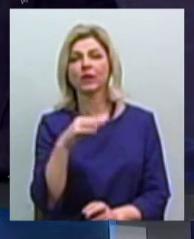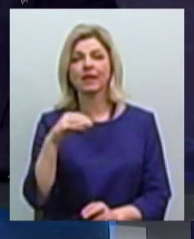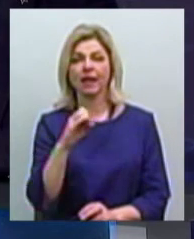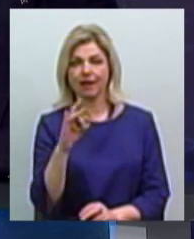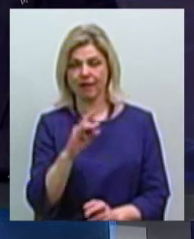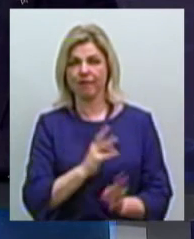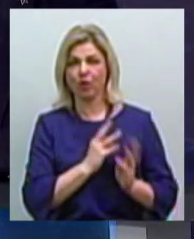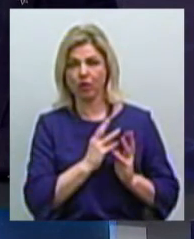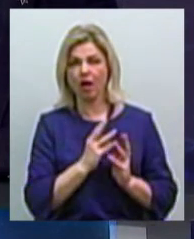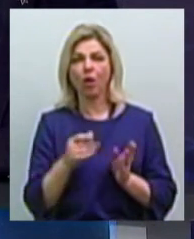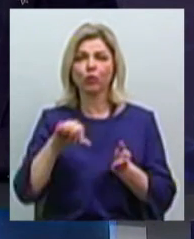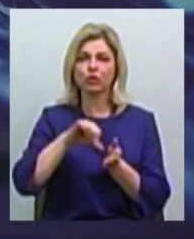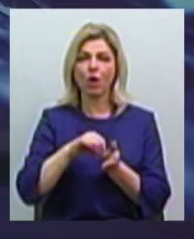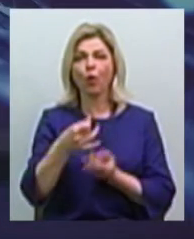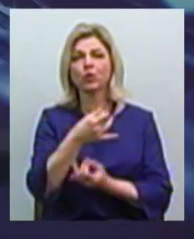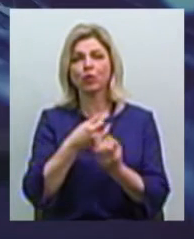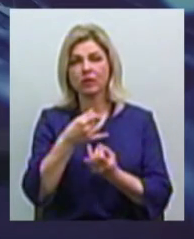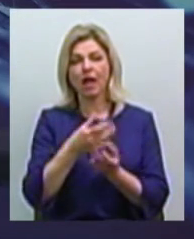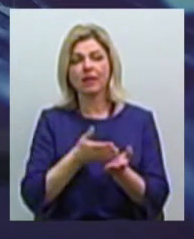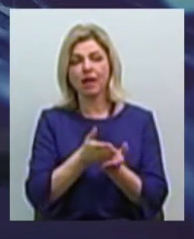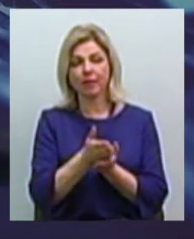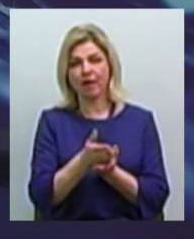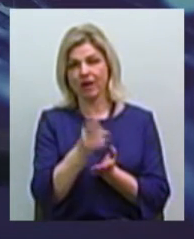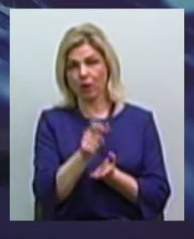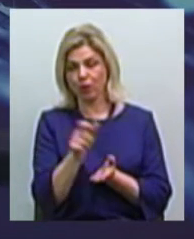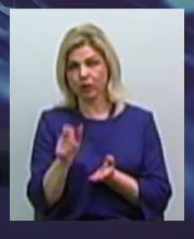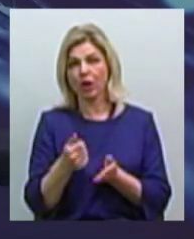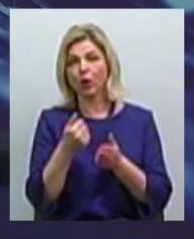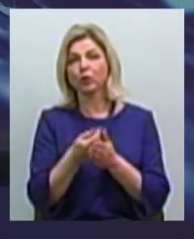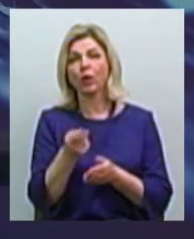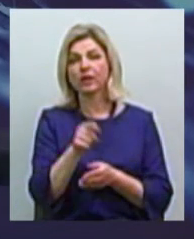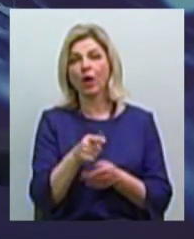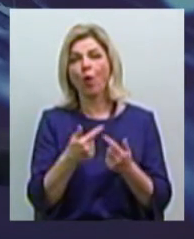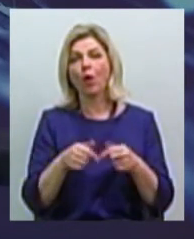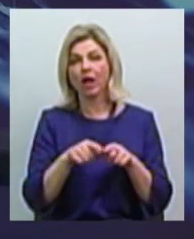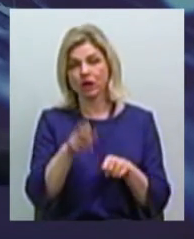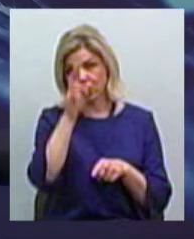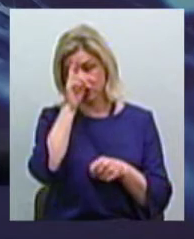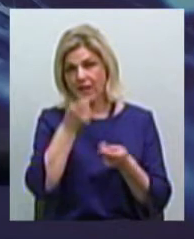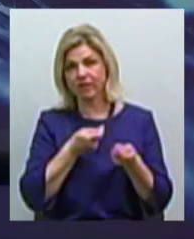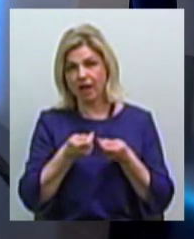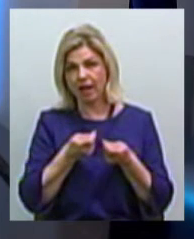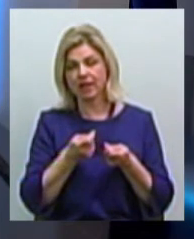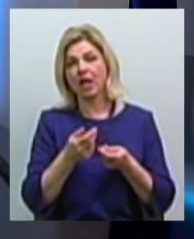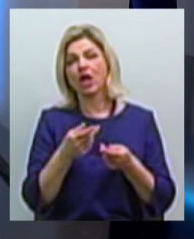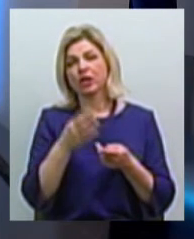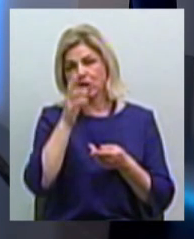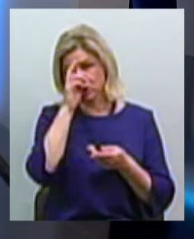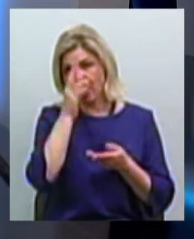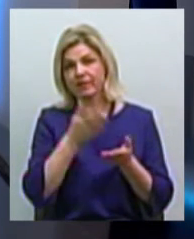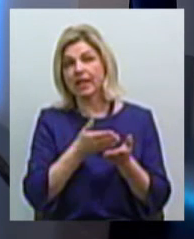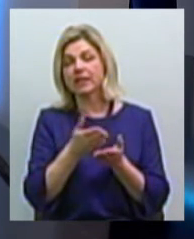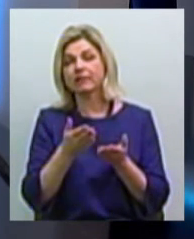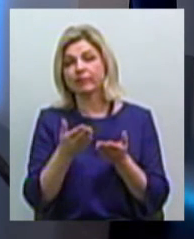до консультування, перенаправлення громадян до тих органів державної влади, державних інституцій, які можуть надати